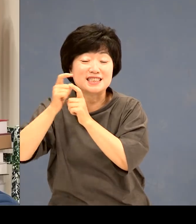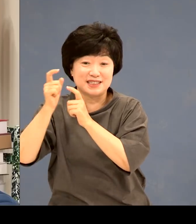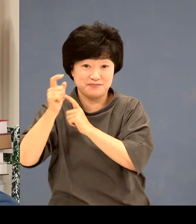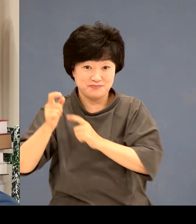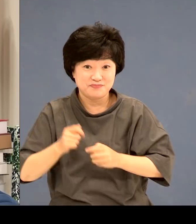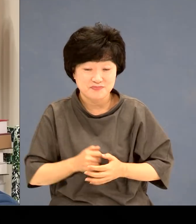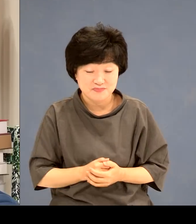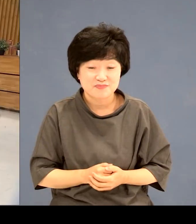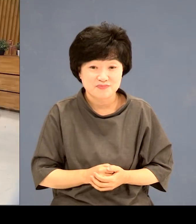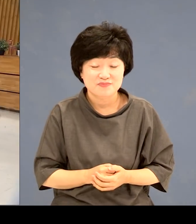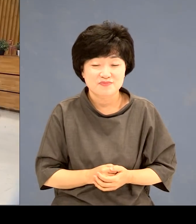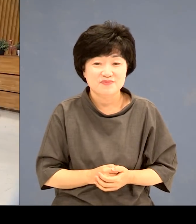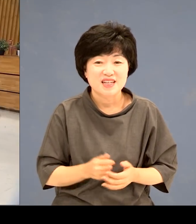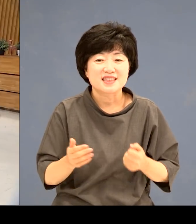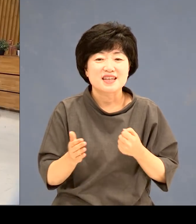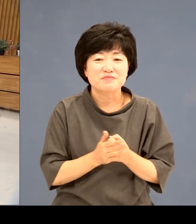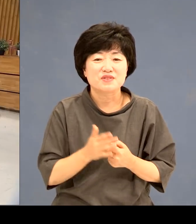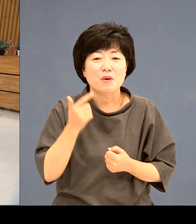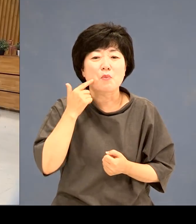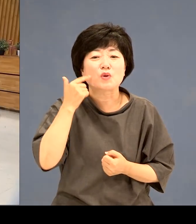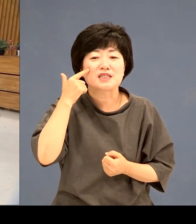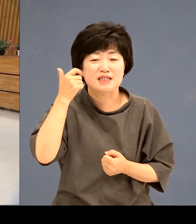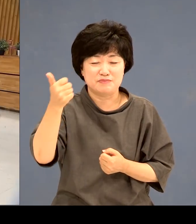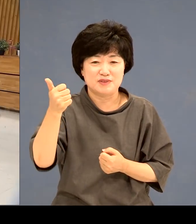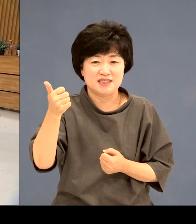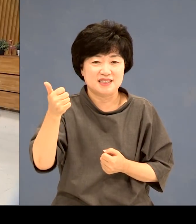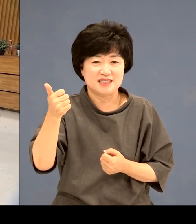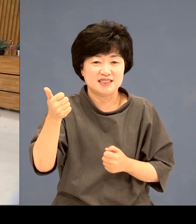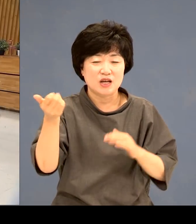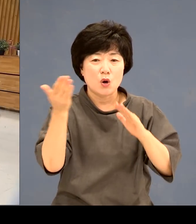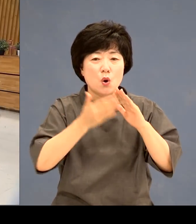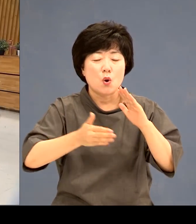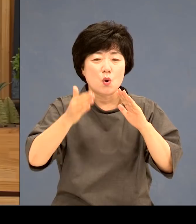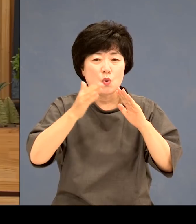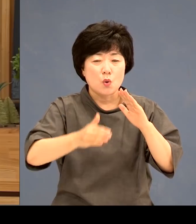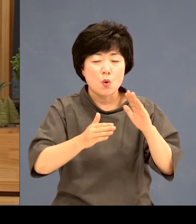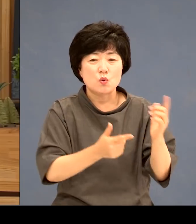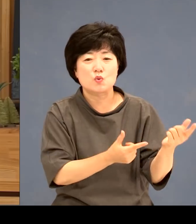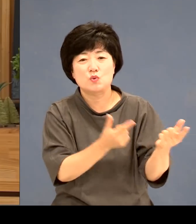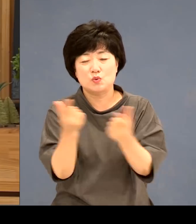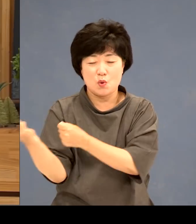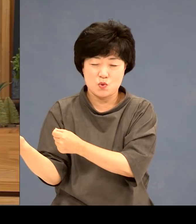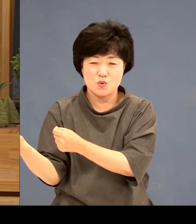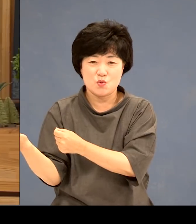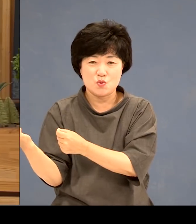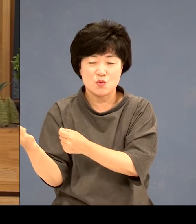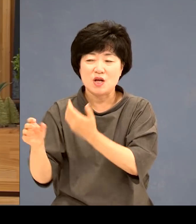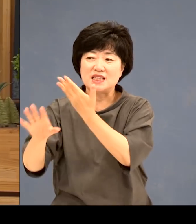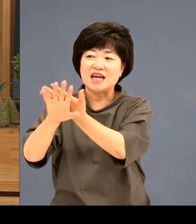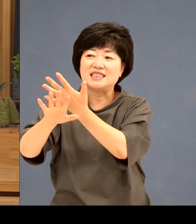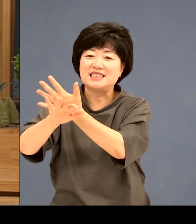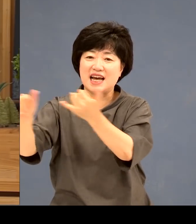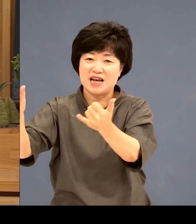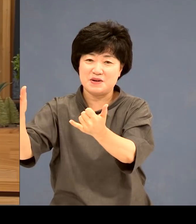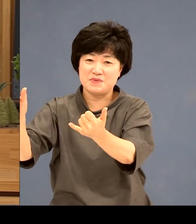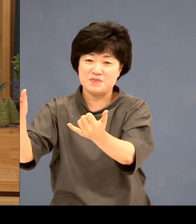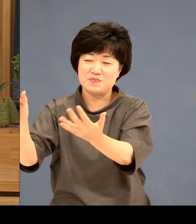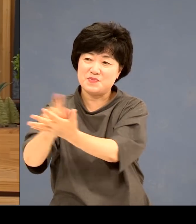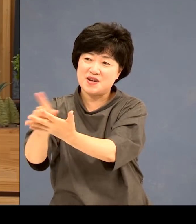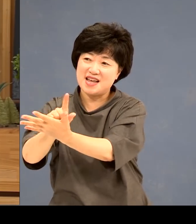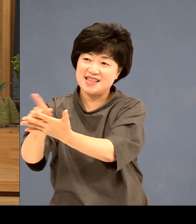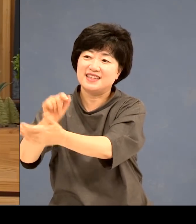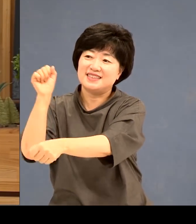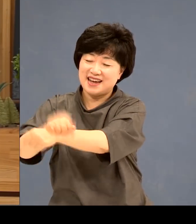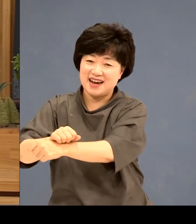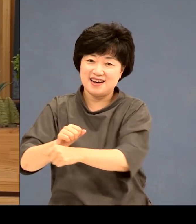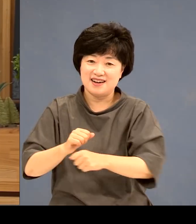하지만 저는 그래서 그 목회자분들은요 그냥 공용이라고 생각해요. 공동용이기 때문에 공동에겐 참 좋으신 분인데 집에